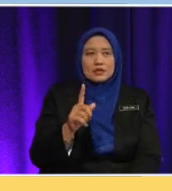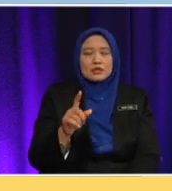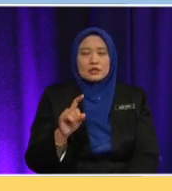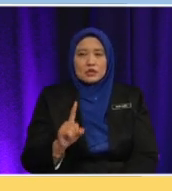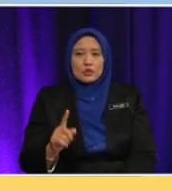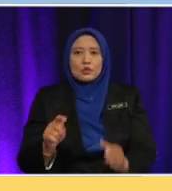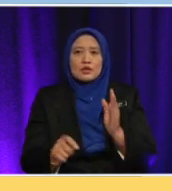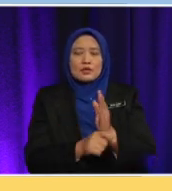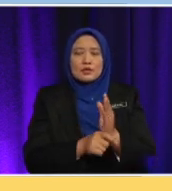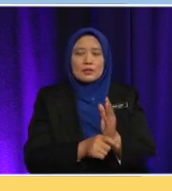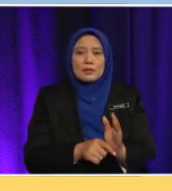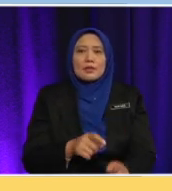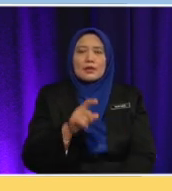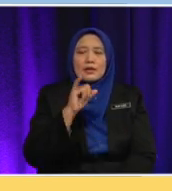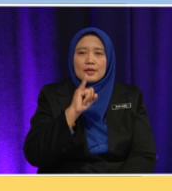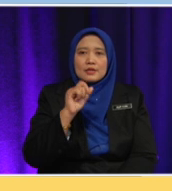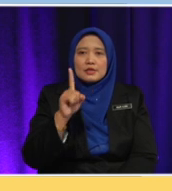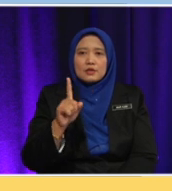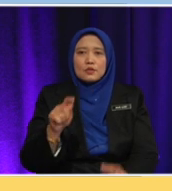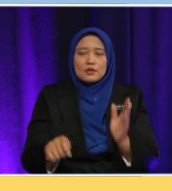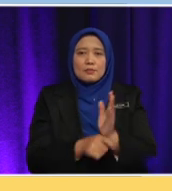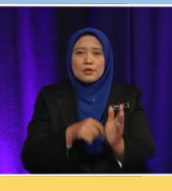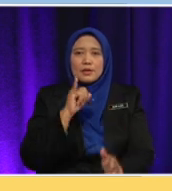Berapa banyak Simpang yang ada